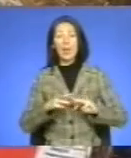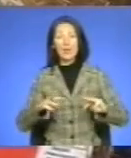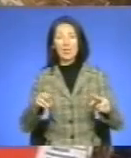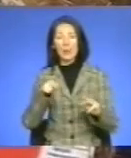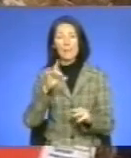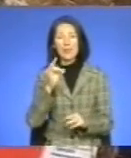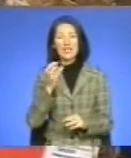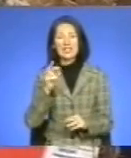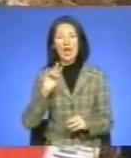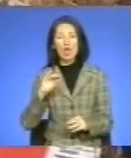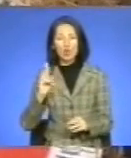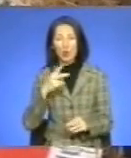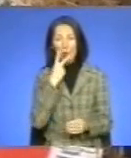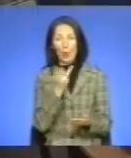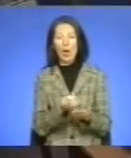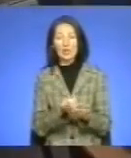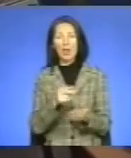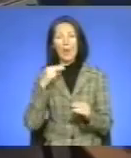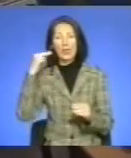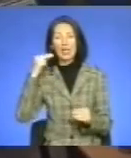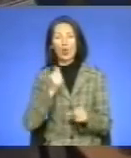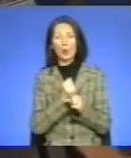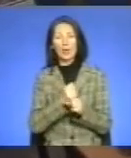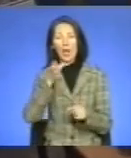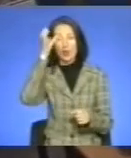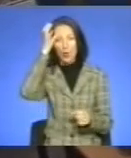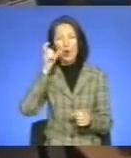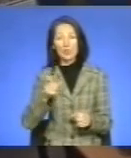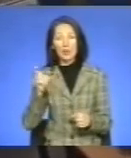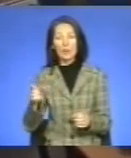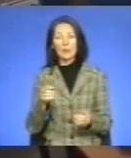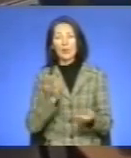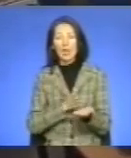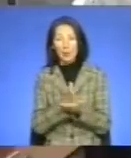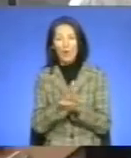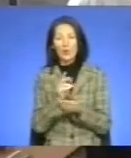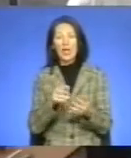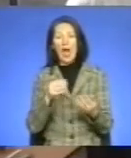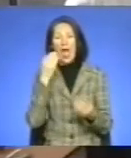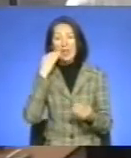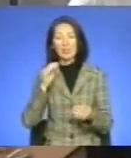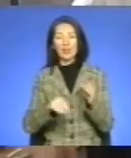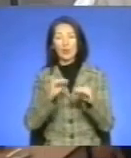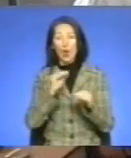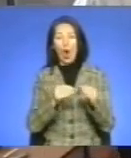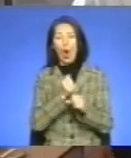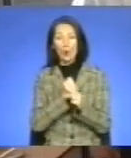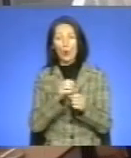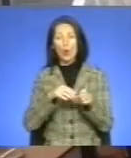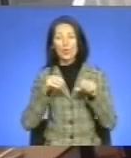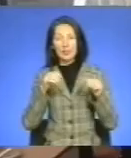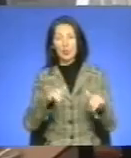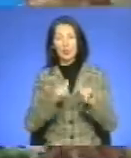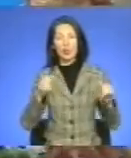показав президентові напрацювання науковців. Передусім, програми спрямовані на ефективне оброблення земель, розвиток тваринництва та соціально-економічний